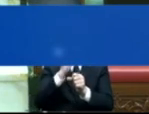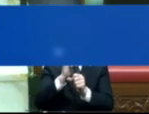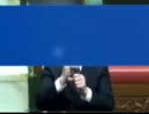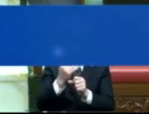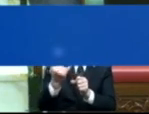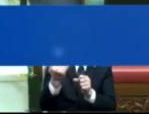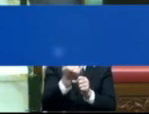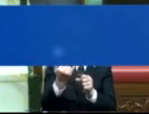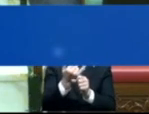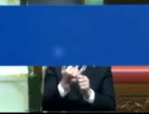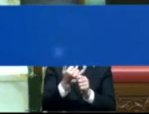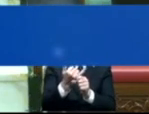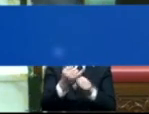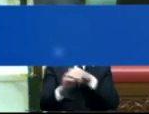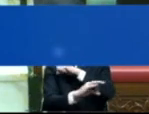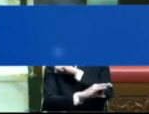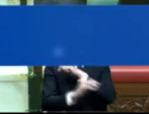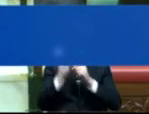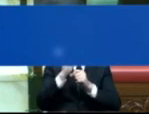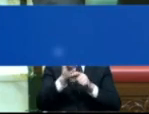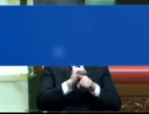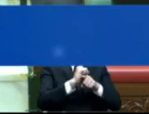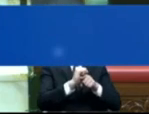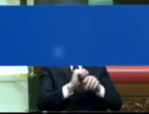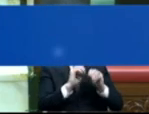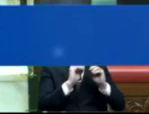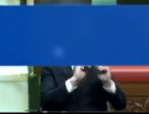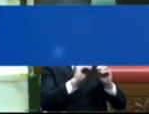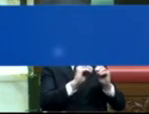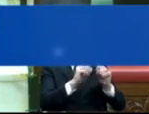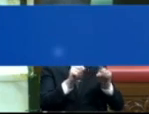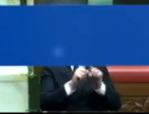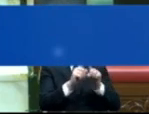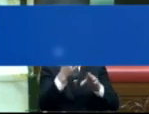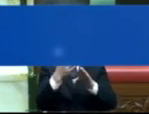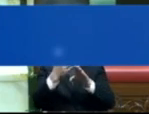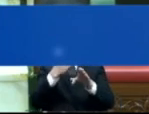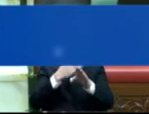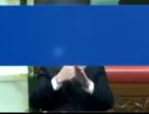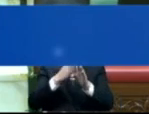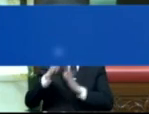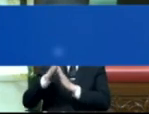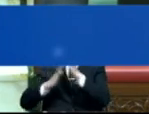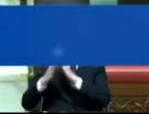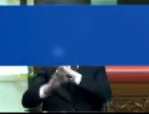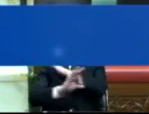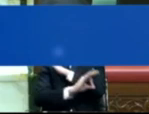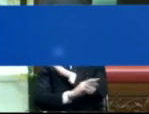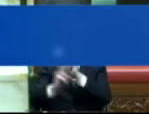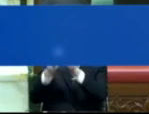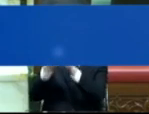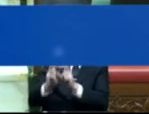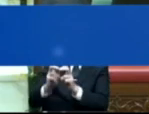لتصبح يد عاملة مؤهلة، ماشي كيف كنا كنسميوها يد عاملة